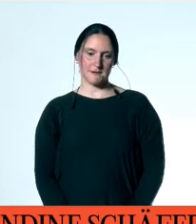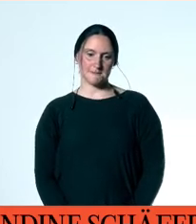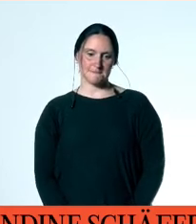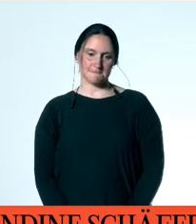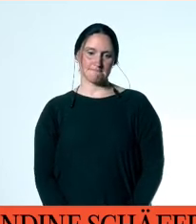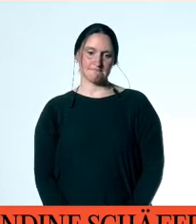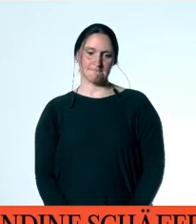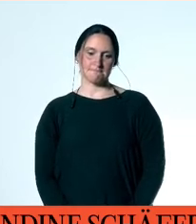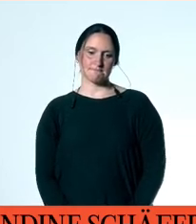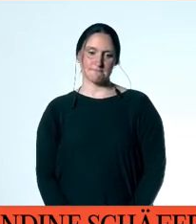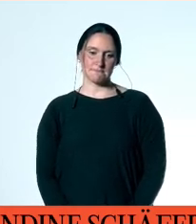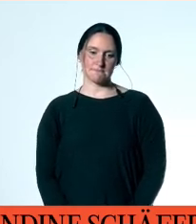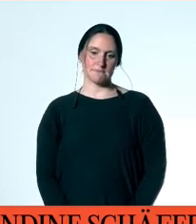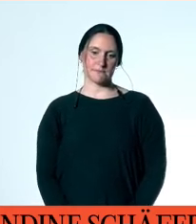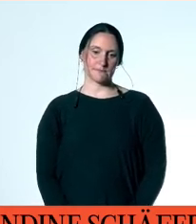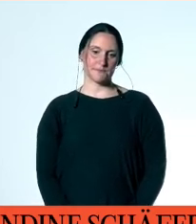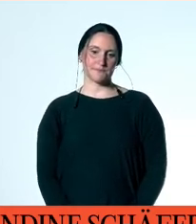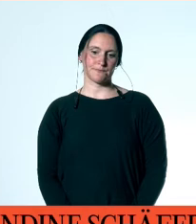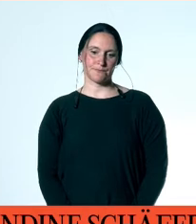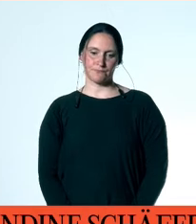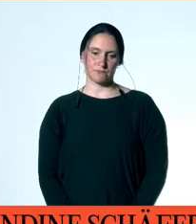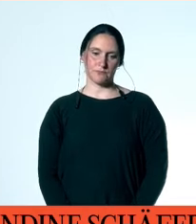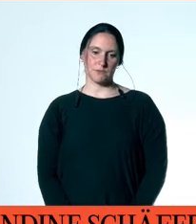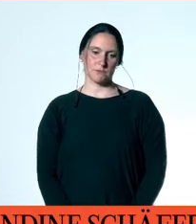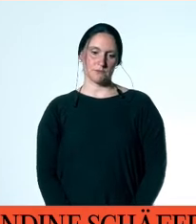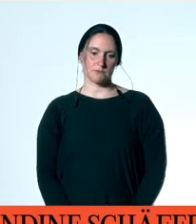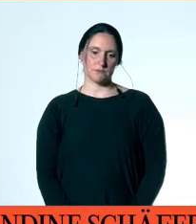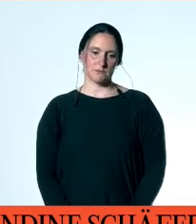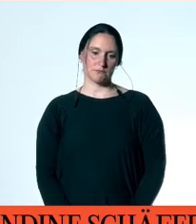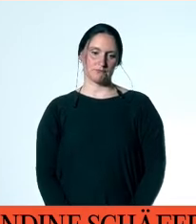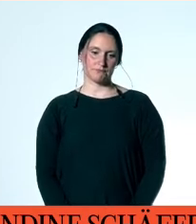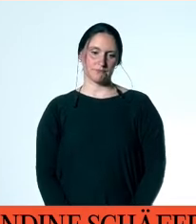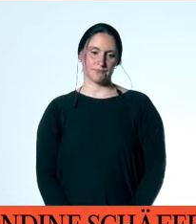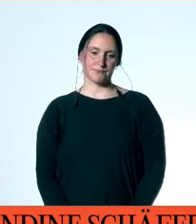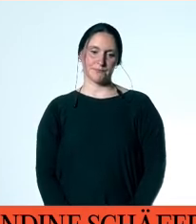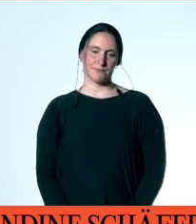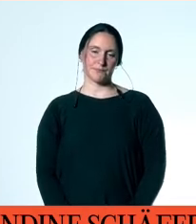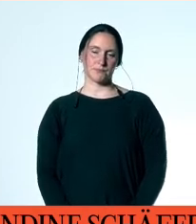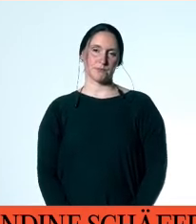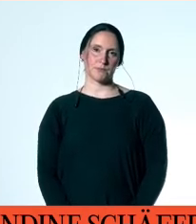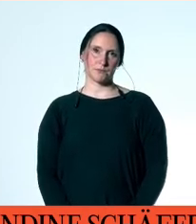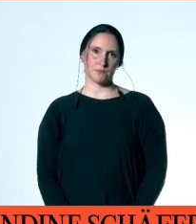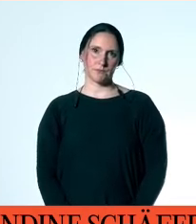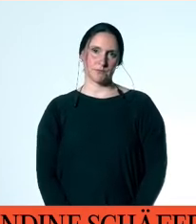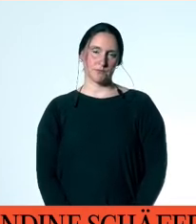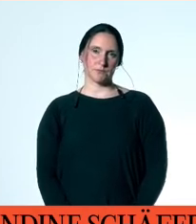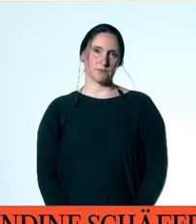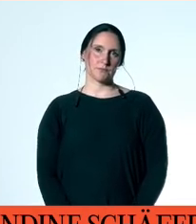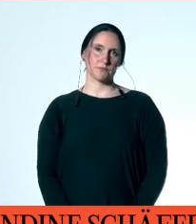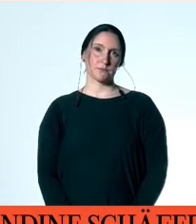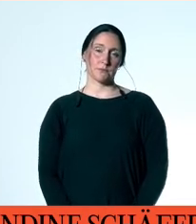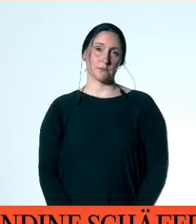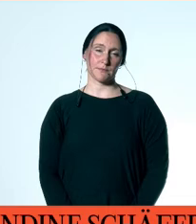ist eine wunderbare Sache. Wir sind, glaube ich, auch darüber miteinander verbunden, alle miteinander verbunden, auch wenn wir geografisch sehr weit